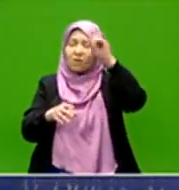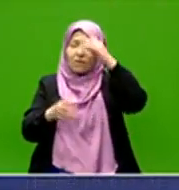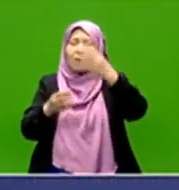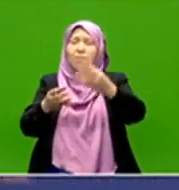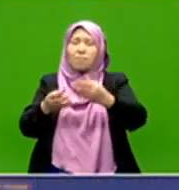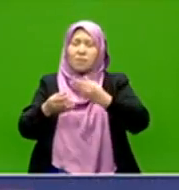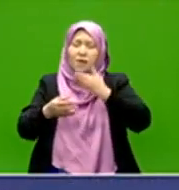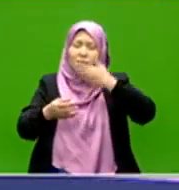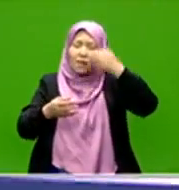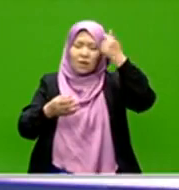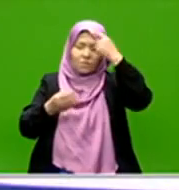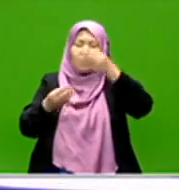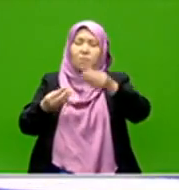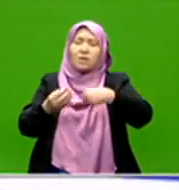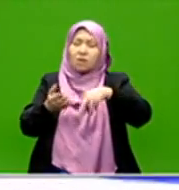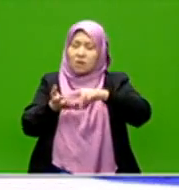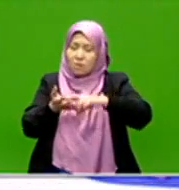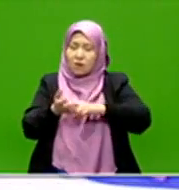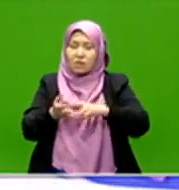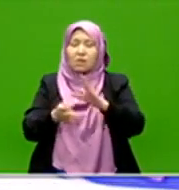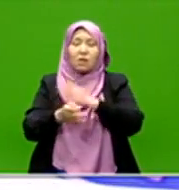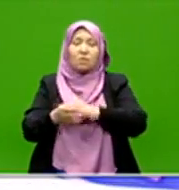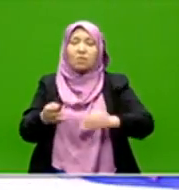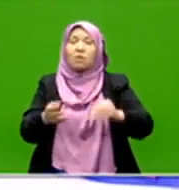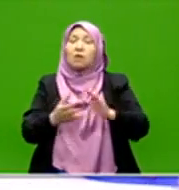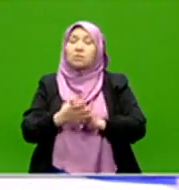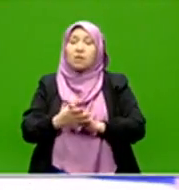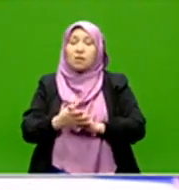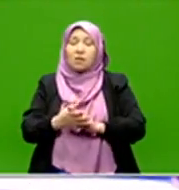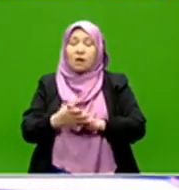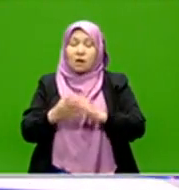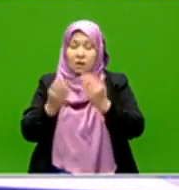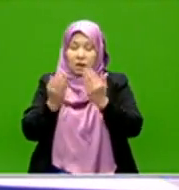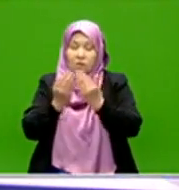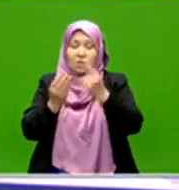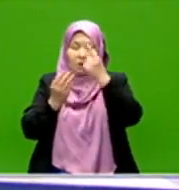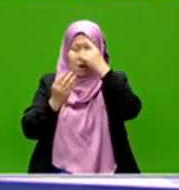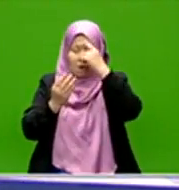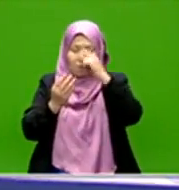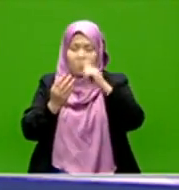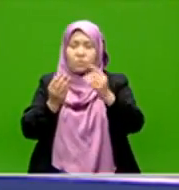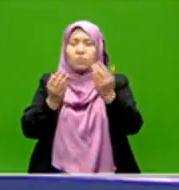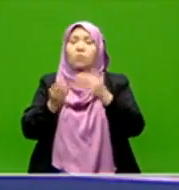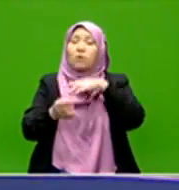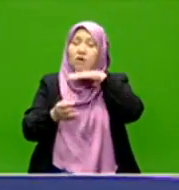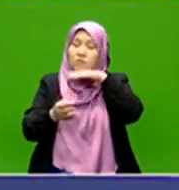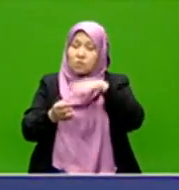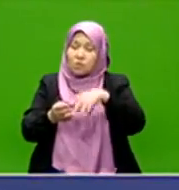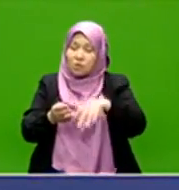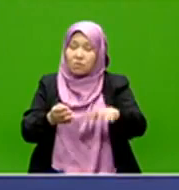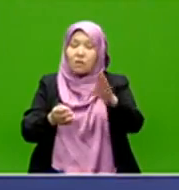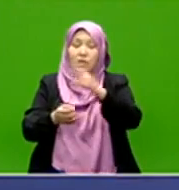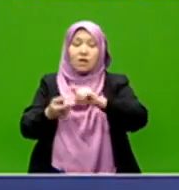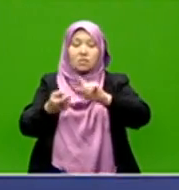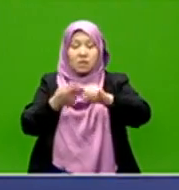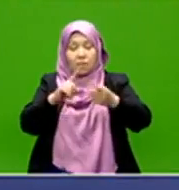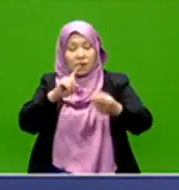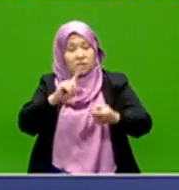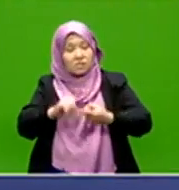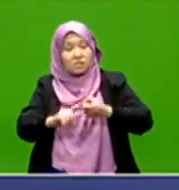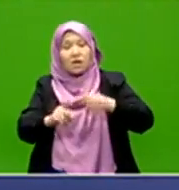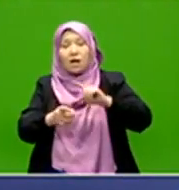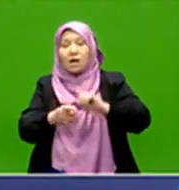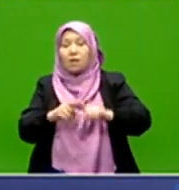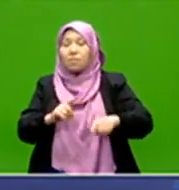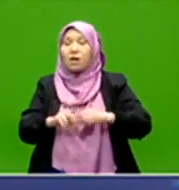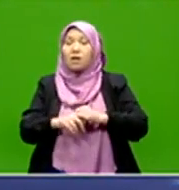ya Arhamar Rahimin. Wa sallallahu ala sayyidina Muhammadin wa ala alihi wa sahbihi wa